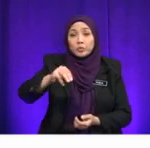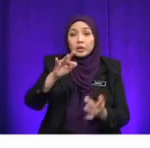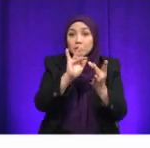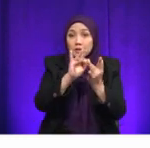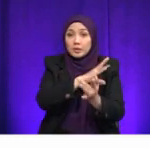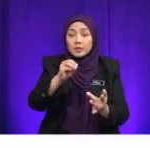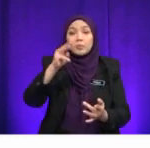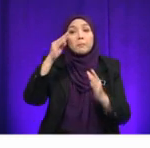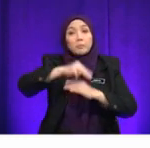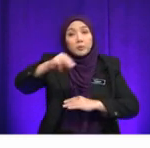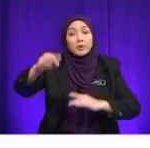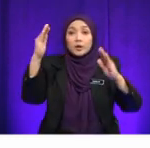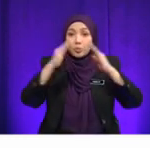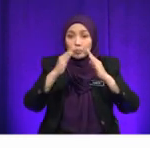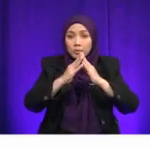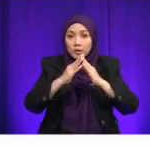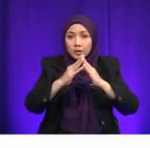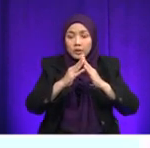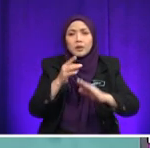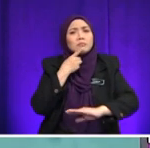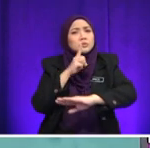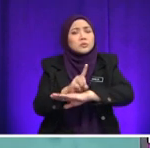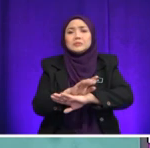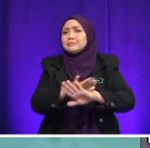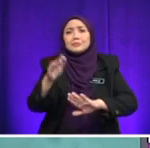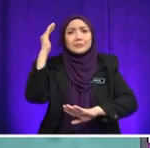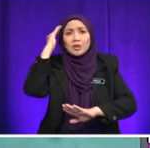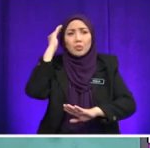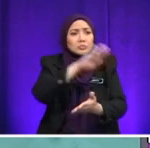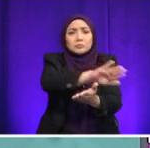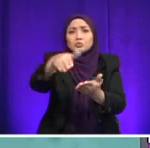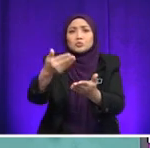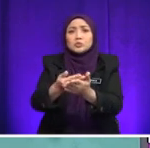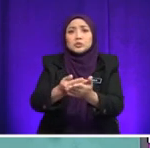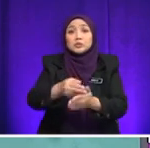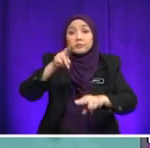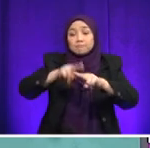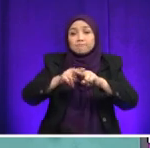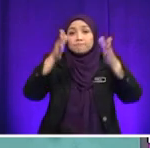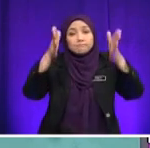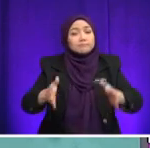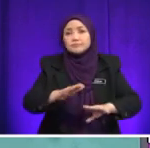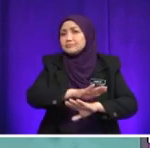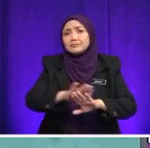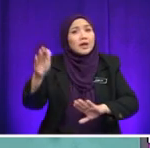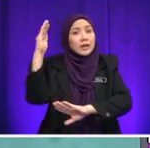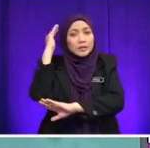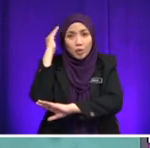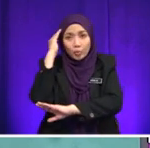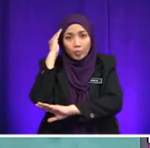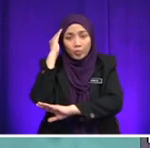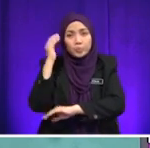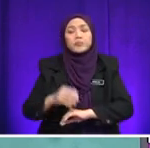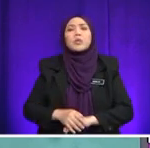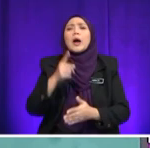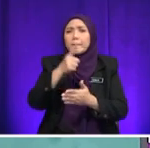bahwa persetujuan ini tidak diketahui oleh penduduk Serawak itu sendiri jadi seterusnya apa yang